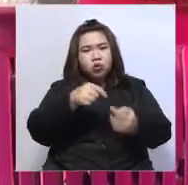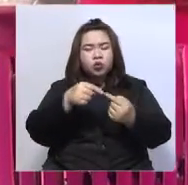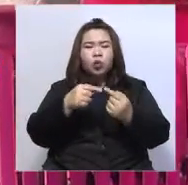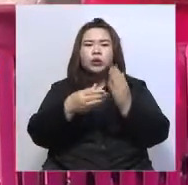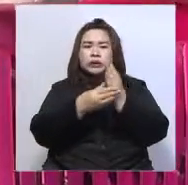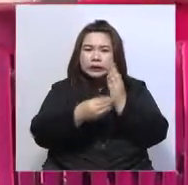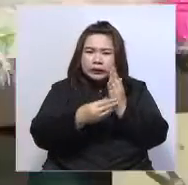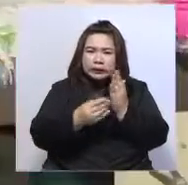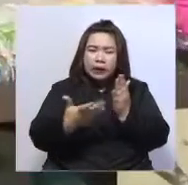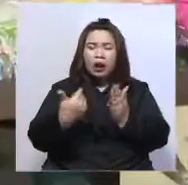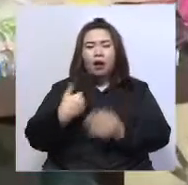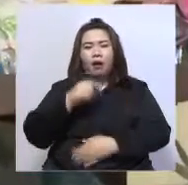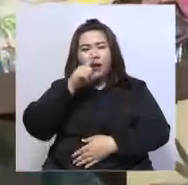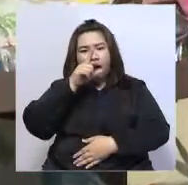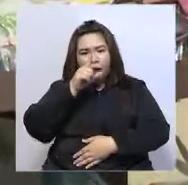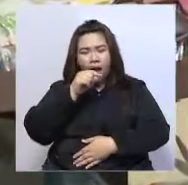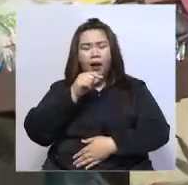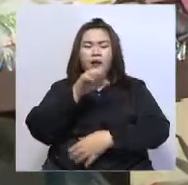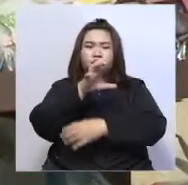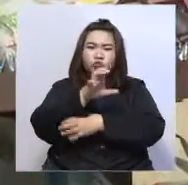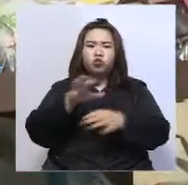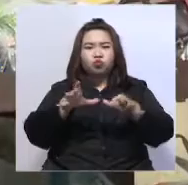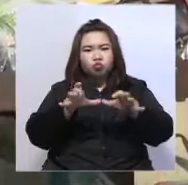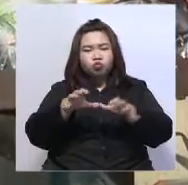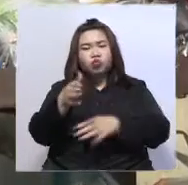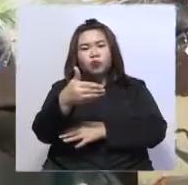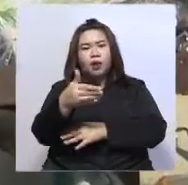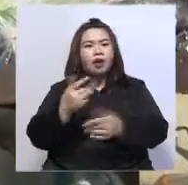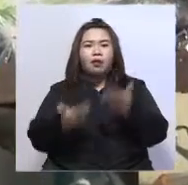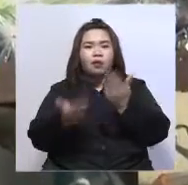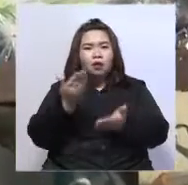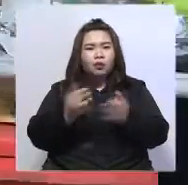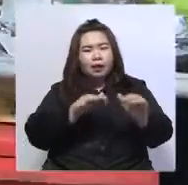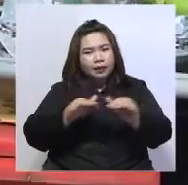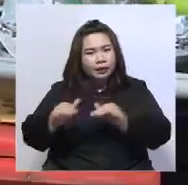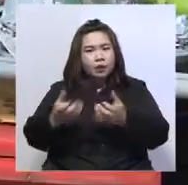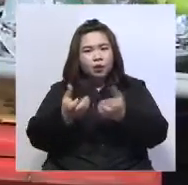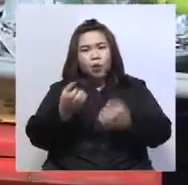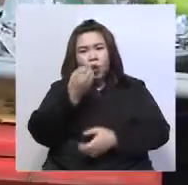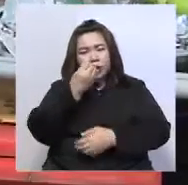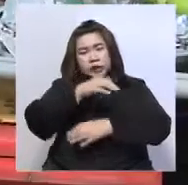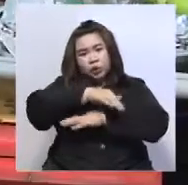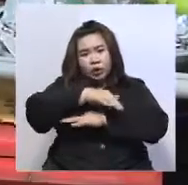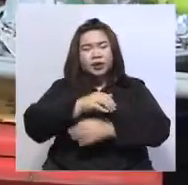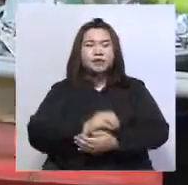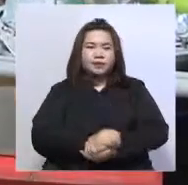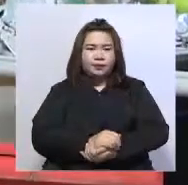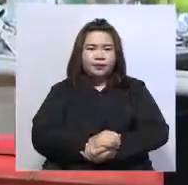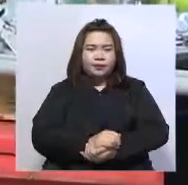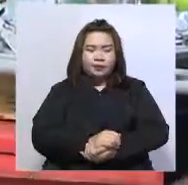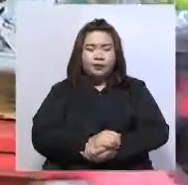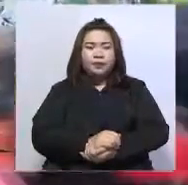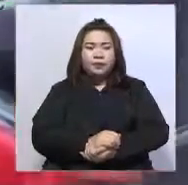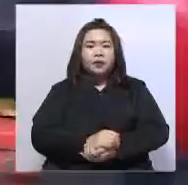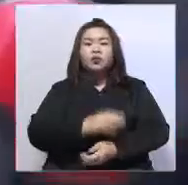อสดไก่สดกุ้งปูปลาผักสดขนมหวานเพื่อเตรียมไว้สำหรับประกอบอาหารรับประทานในช่วงเย็นหลังจากละ